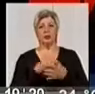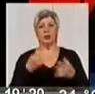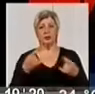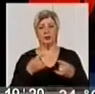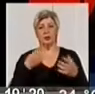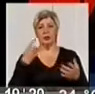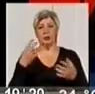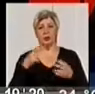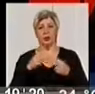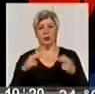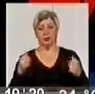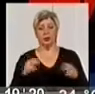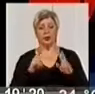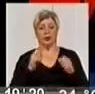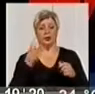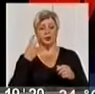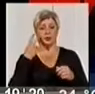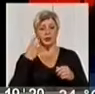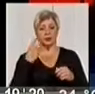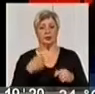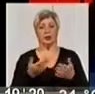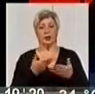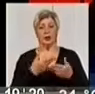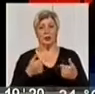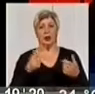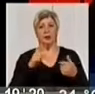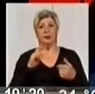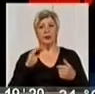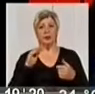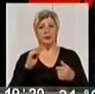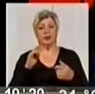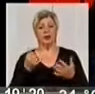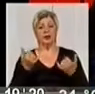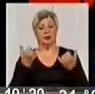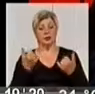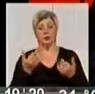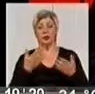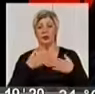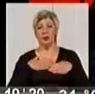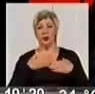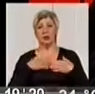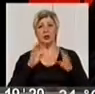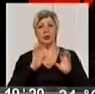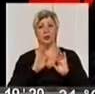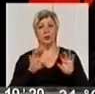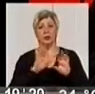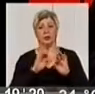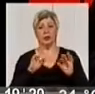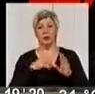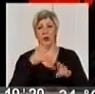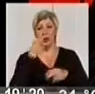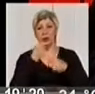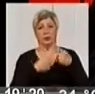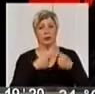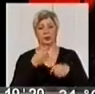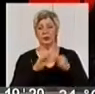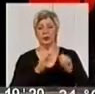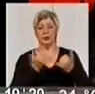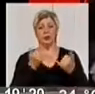Порі ми в прямому ефірі, але сьогоднішня наша передача не є традиційною. Сьогодні у нас не щовечірня тема